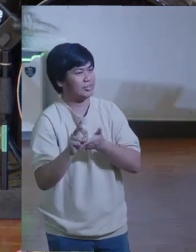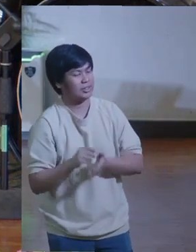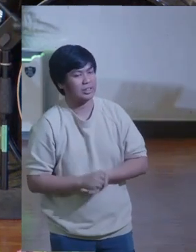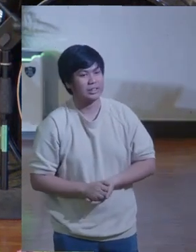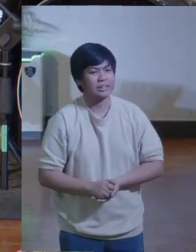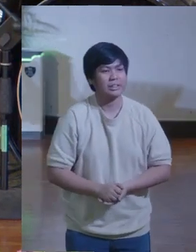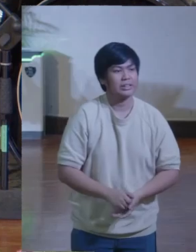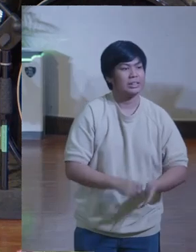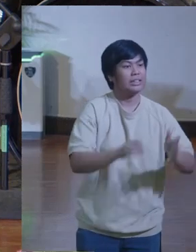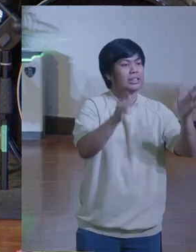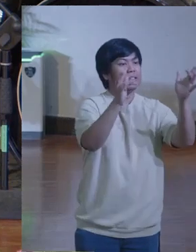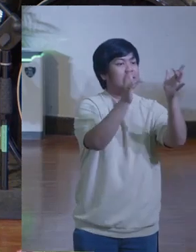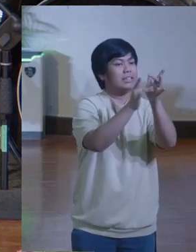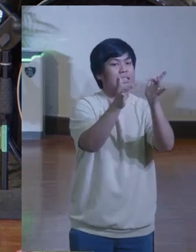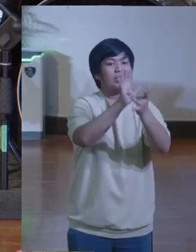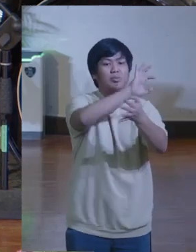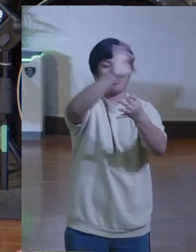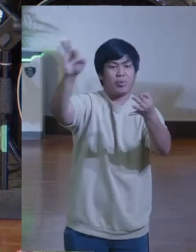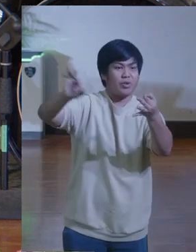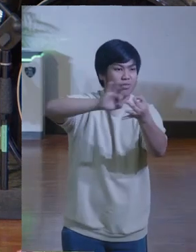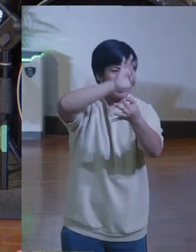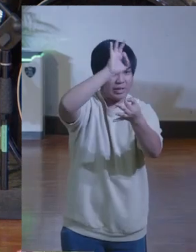He has perfected,